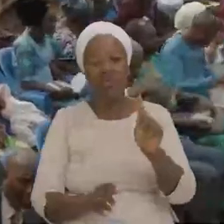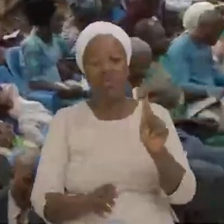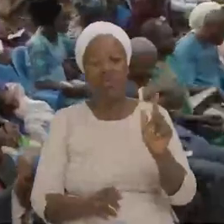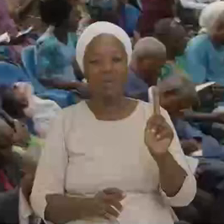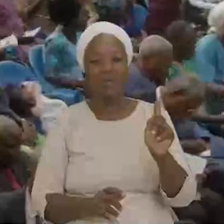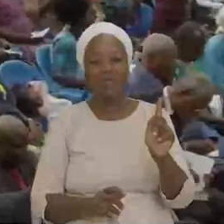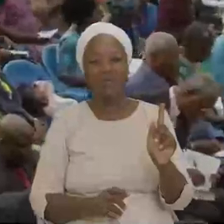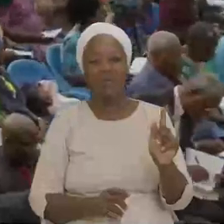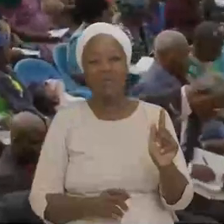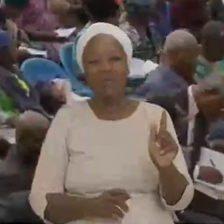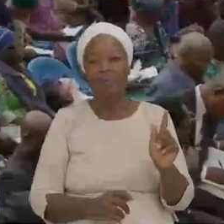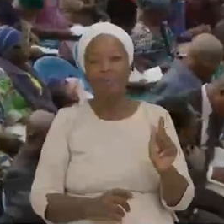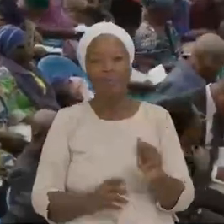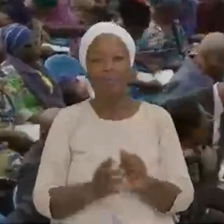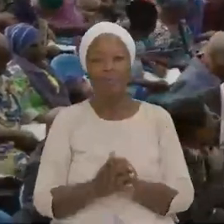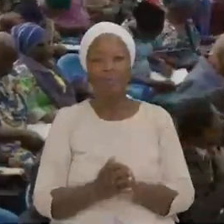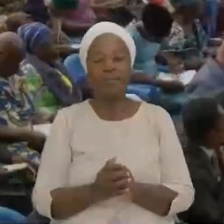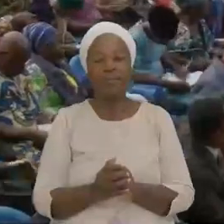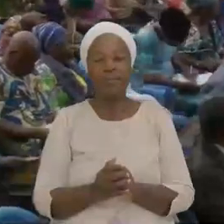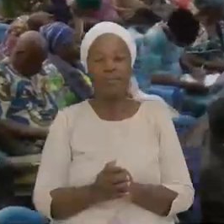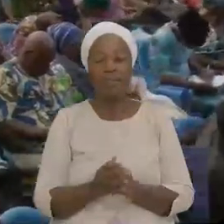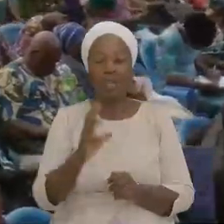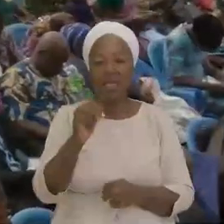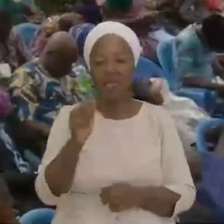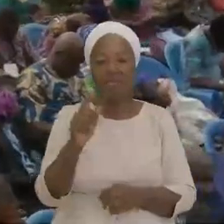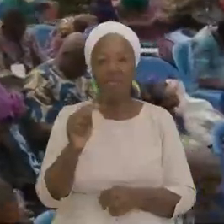Matthieu chapitre 21.